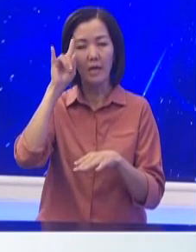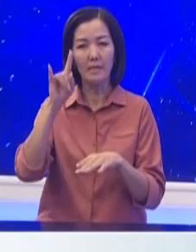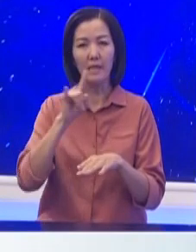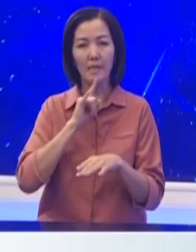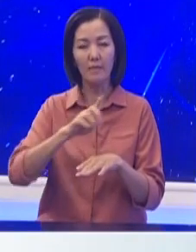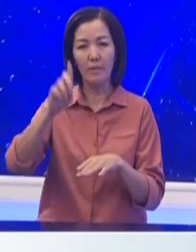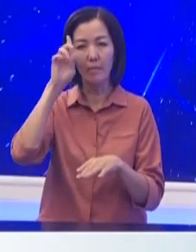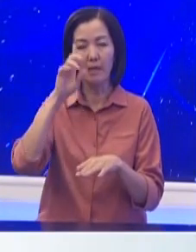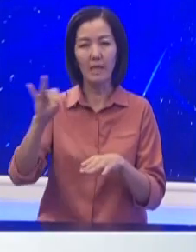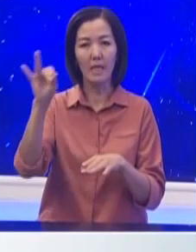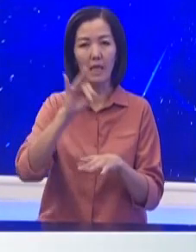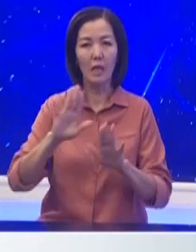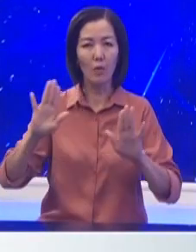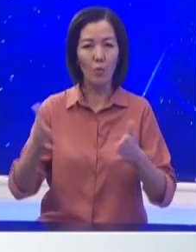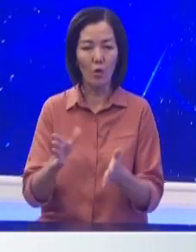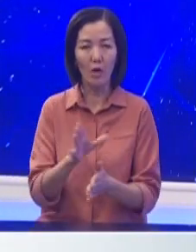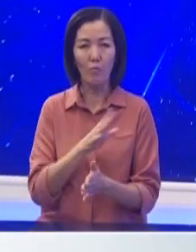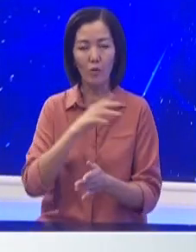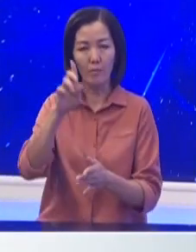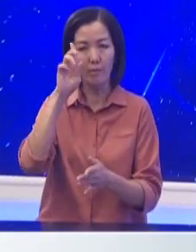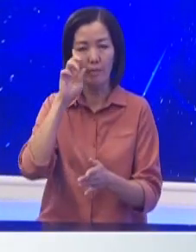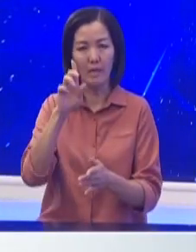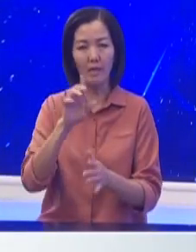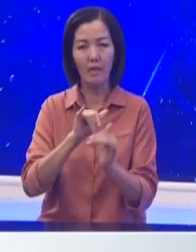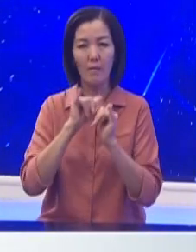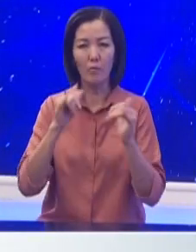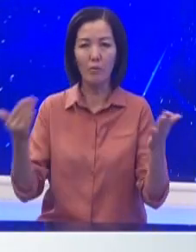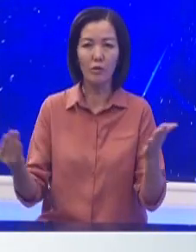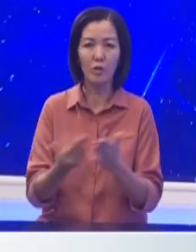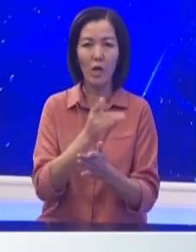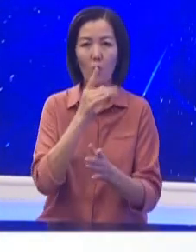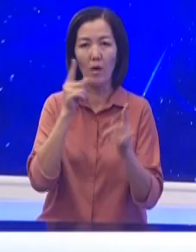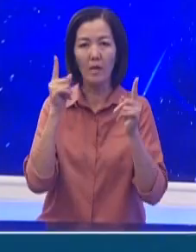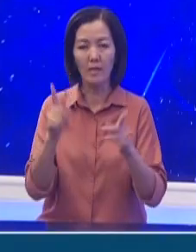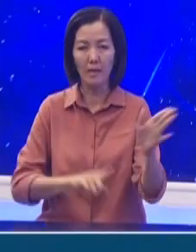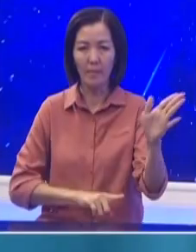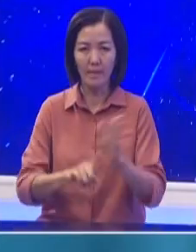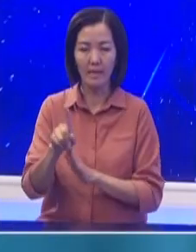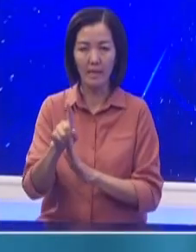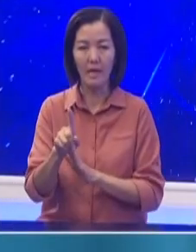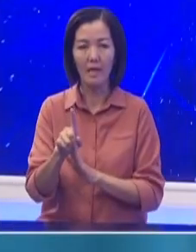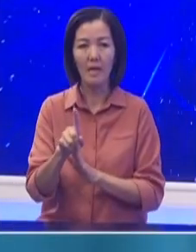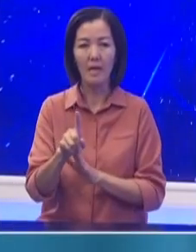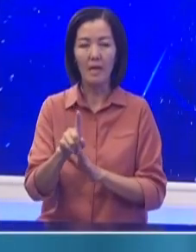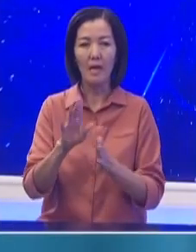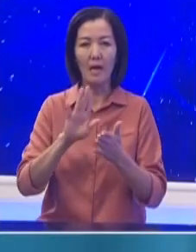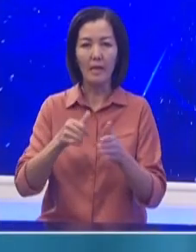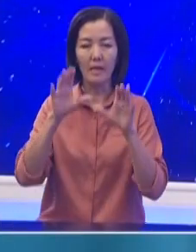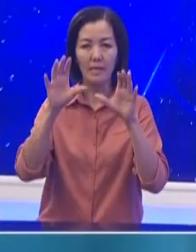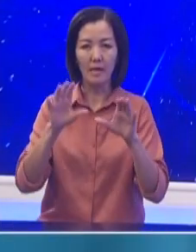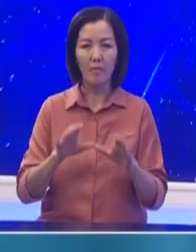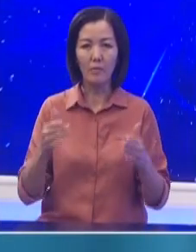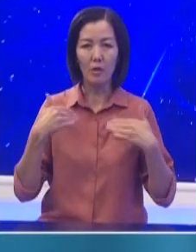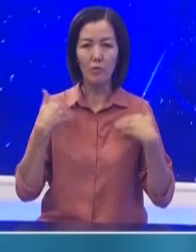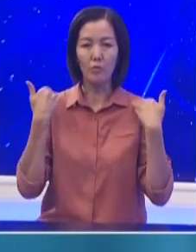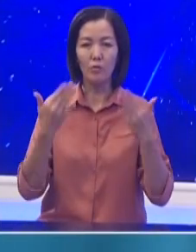тарихи оқиға болды. Мемлекетіміз дамудың жаңа кезеңіне қадам басты. Ата заңымызға ұсынылған